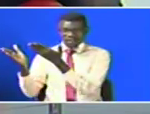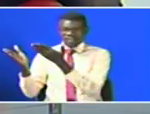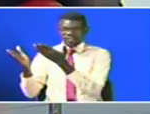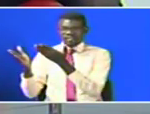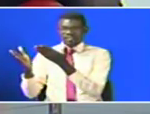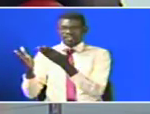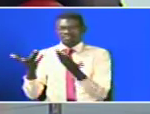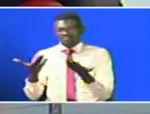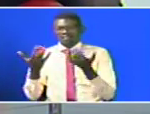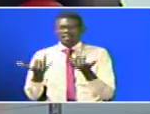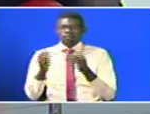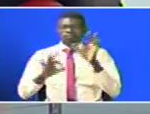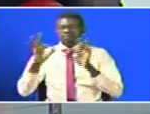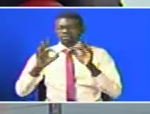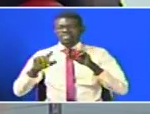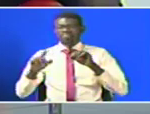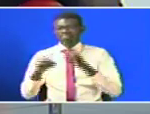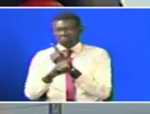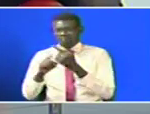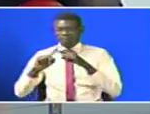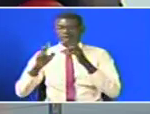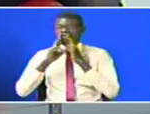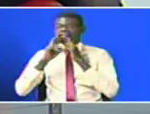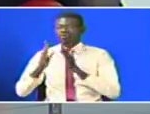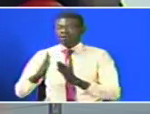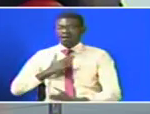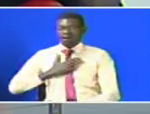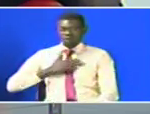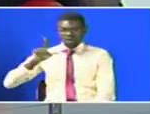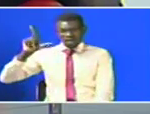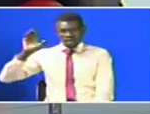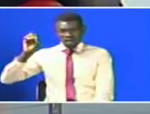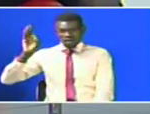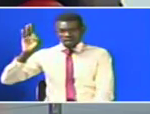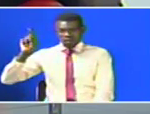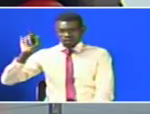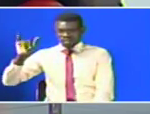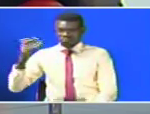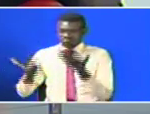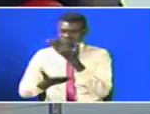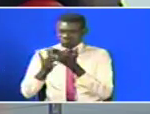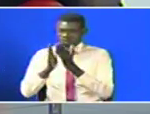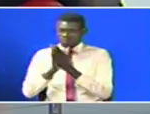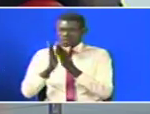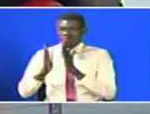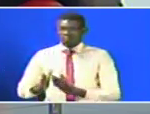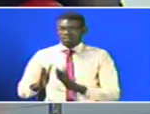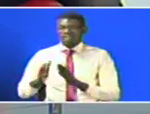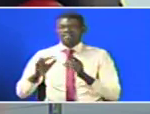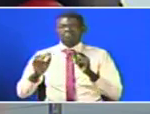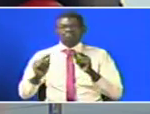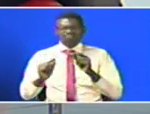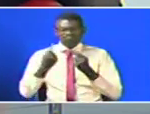ujio wa bidhaa za kisasa. Mwanahabari Lofty Matambo alipata nafasi na kuwasiliana na mjuzi wa Akala mzee John